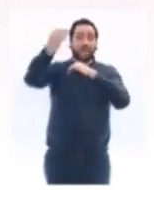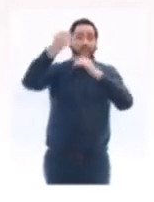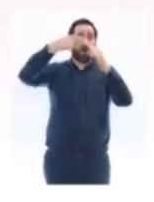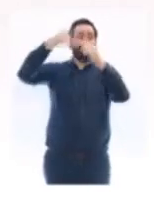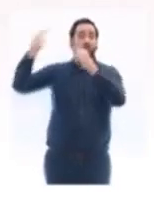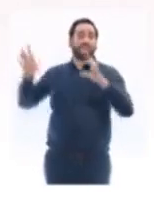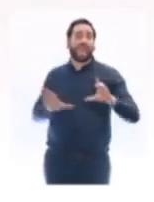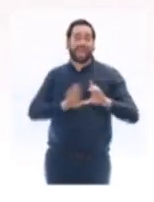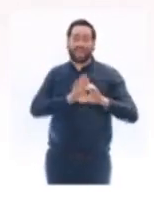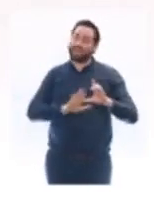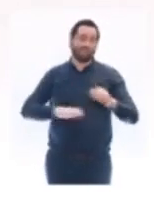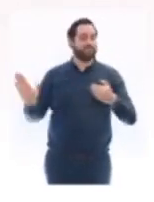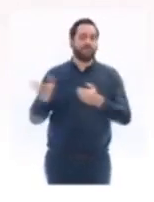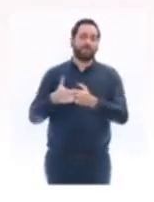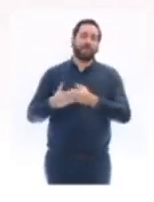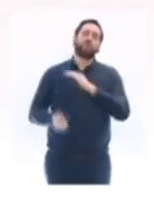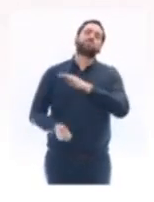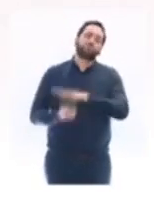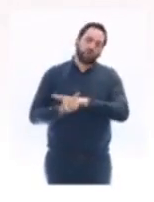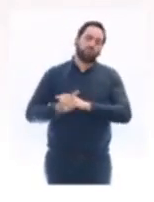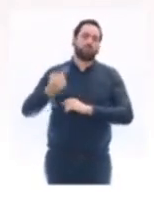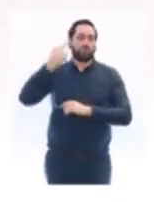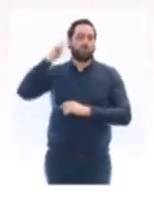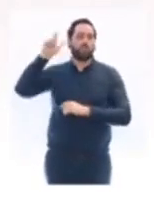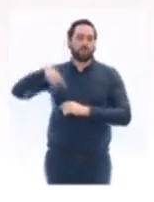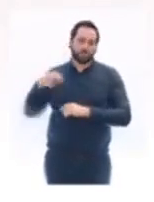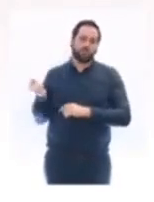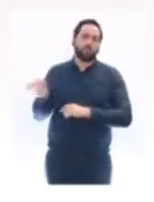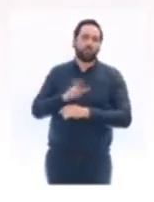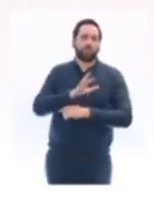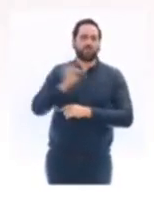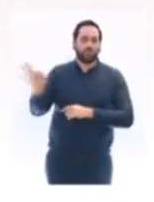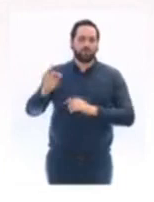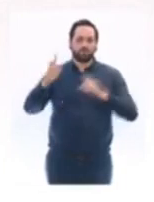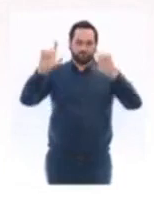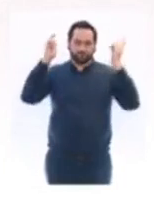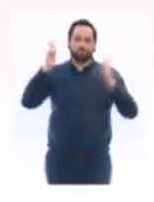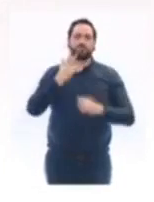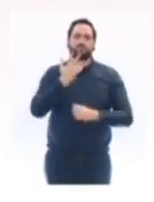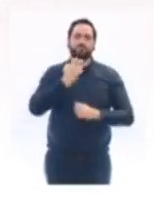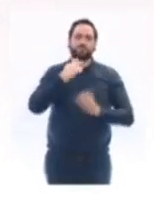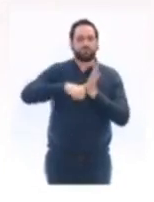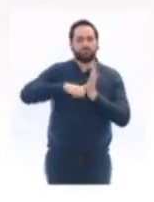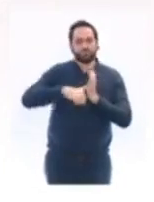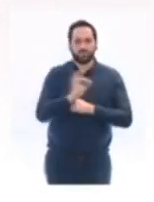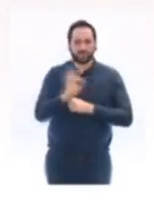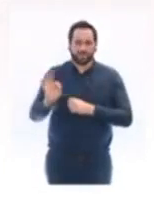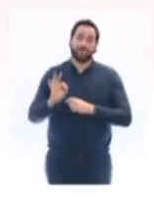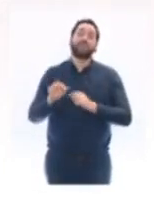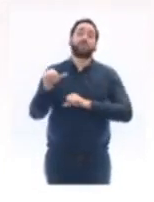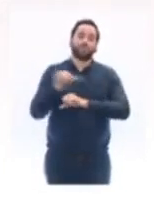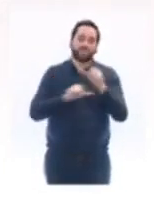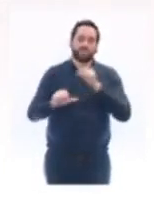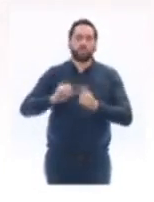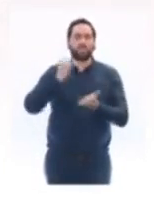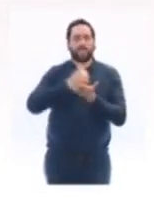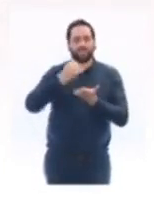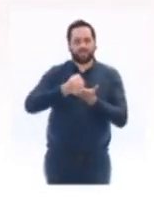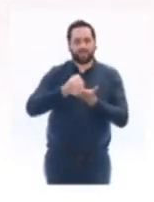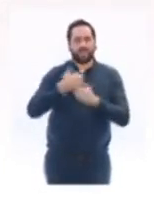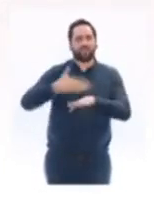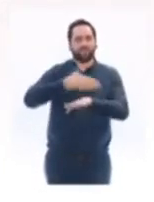français et des résidents en France sous couvert de la pratique de tests. Toute personne